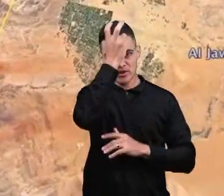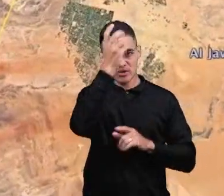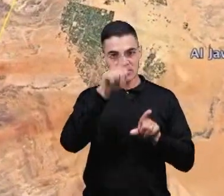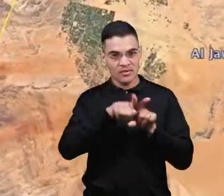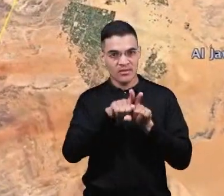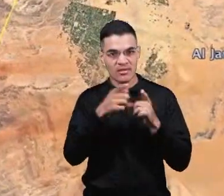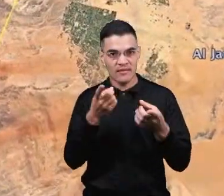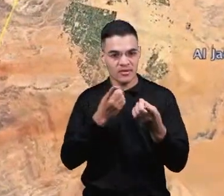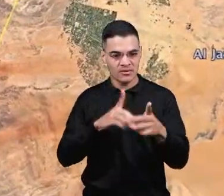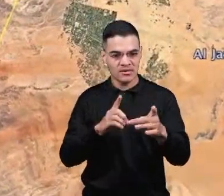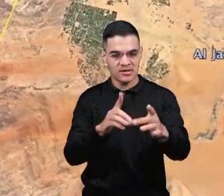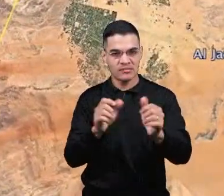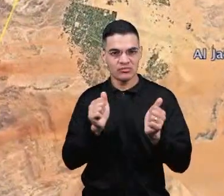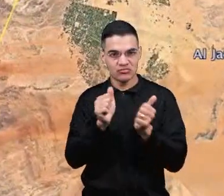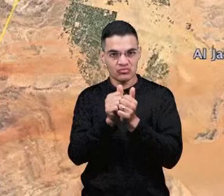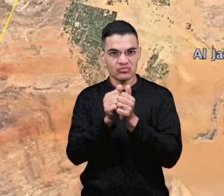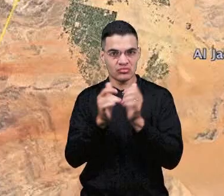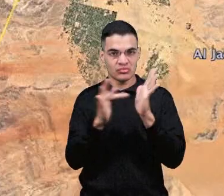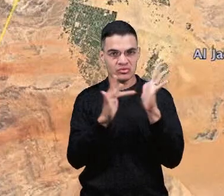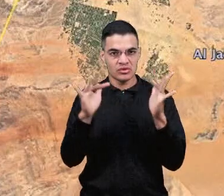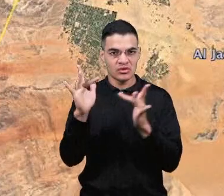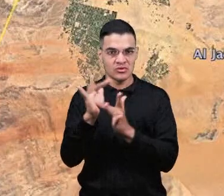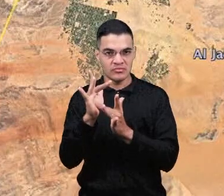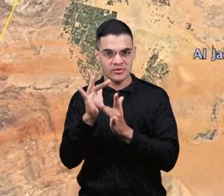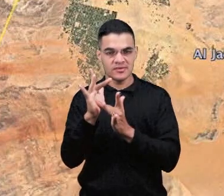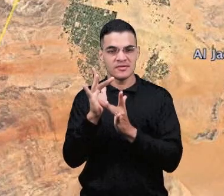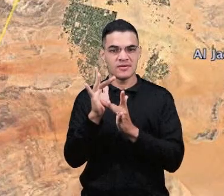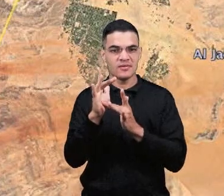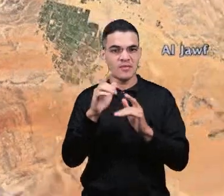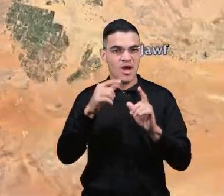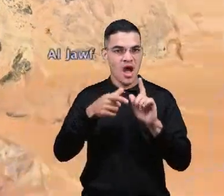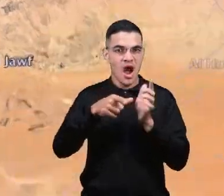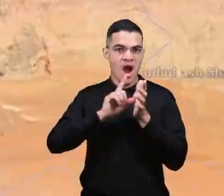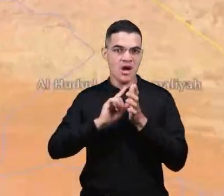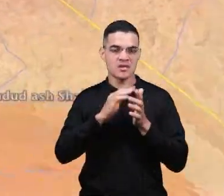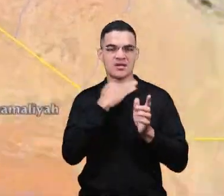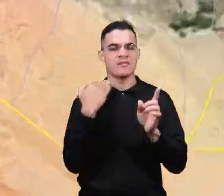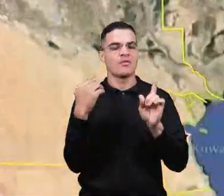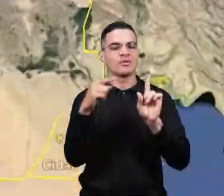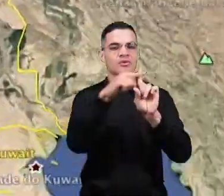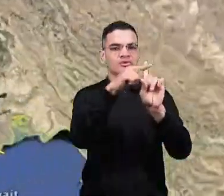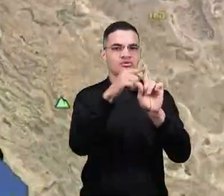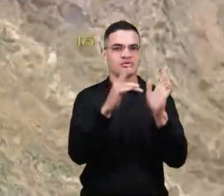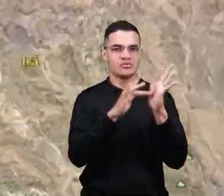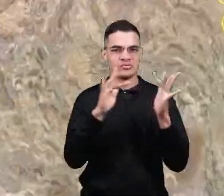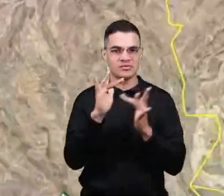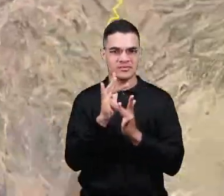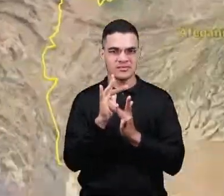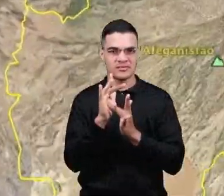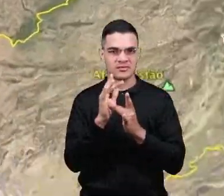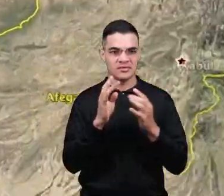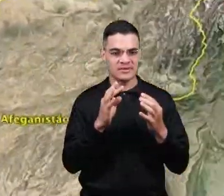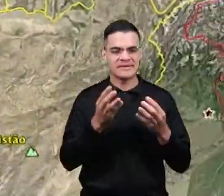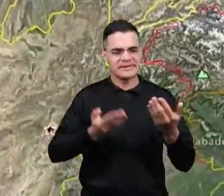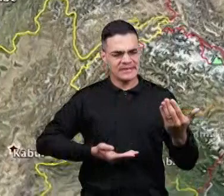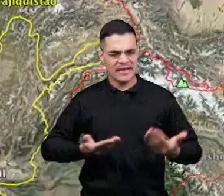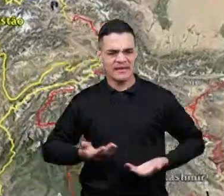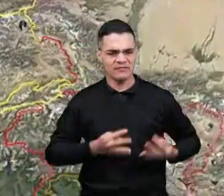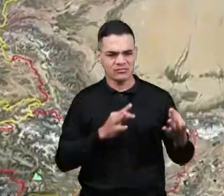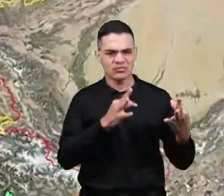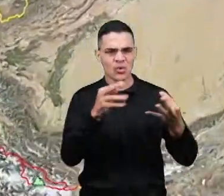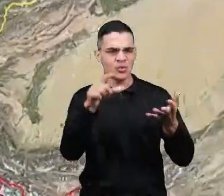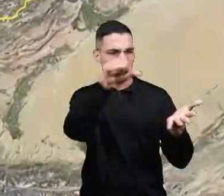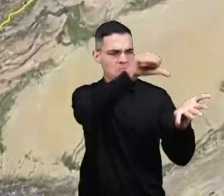la veille de sa mort à la croix de Calvaire. Les personnes de toutes les parties du monde sont touchées par